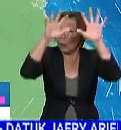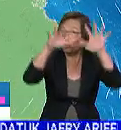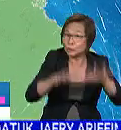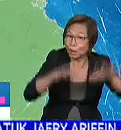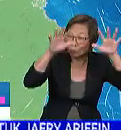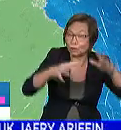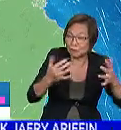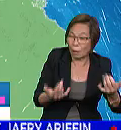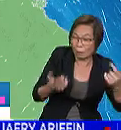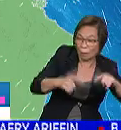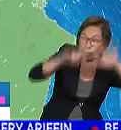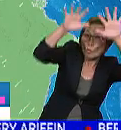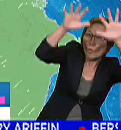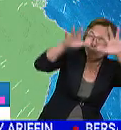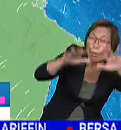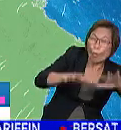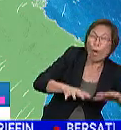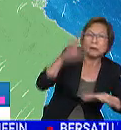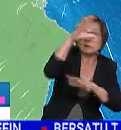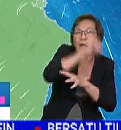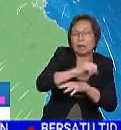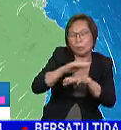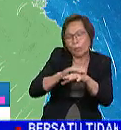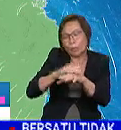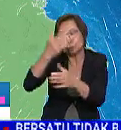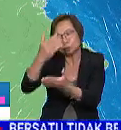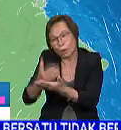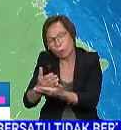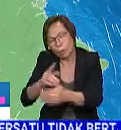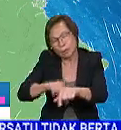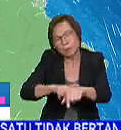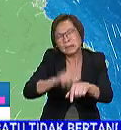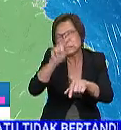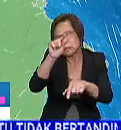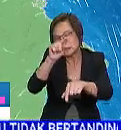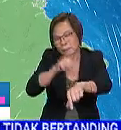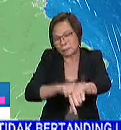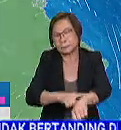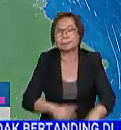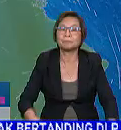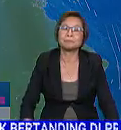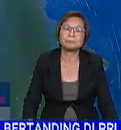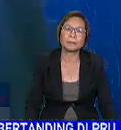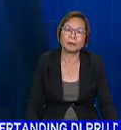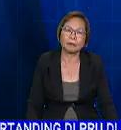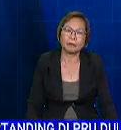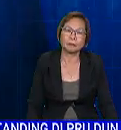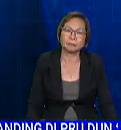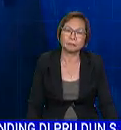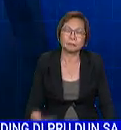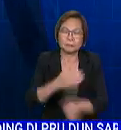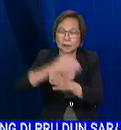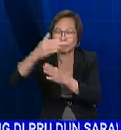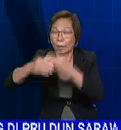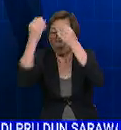hujan yang sedang berlaku ketika ini dijangka akan beransur pulih dalam sedikit masa lagi. Baiklah,